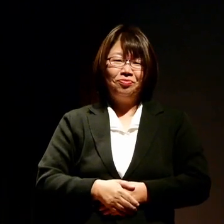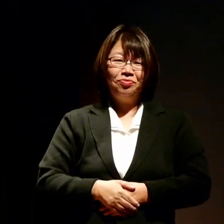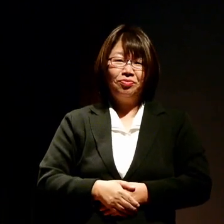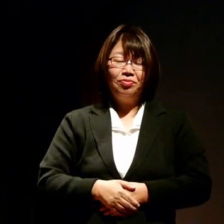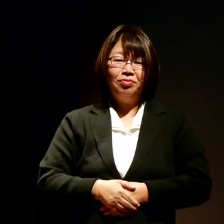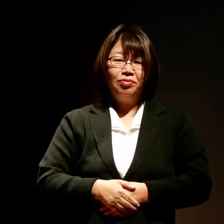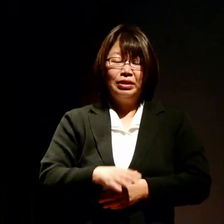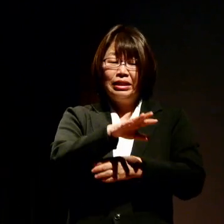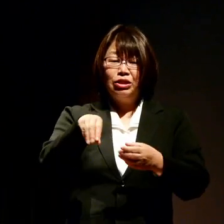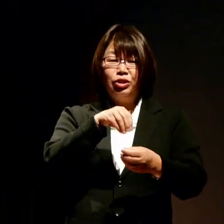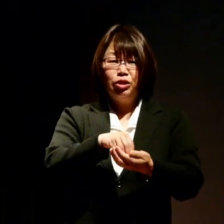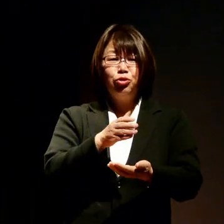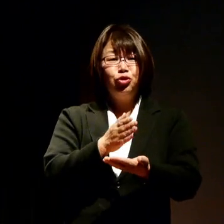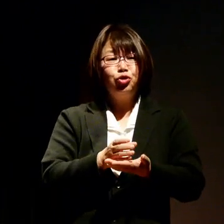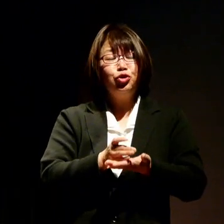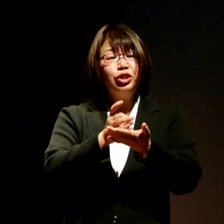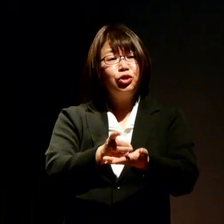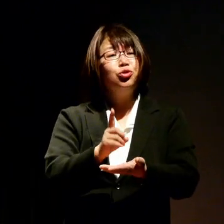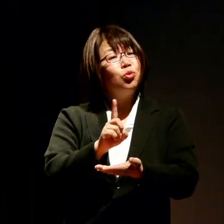インクルーシブスイーツは